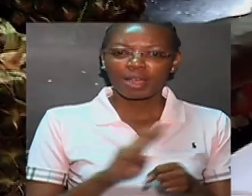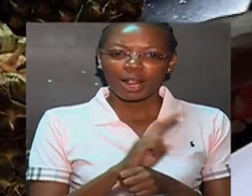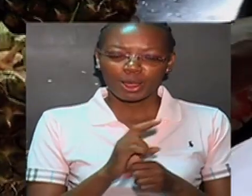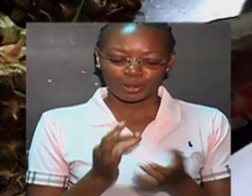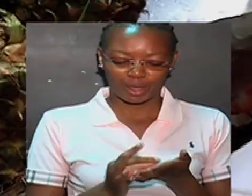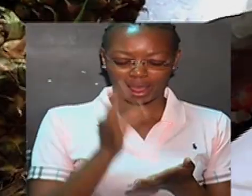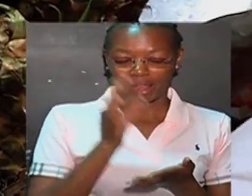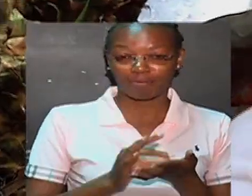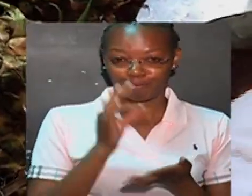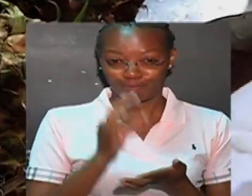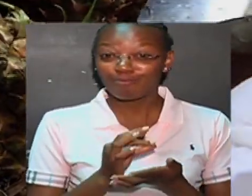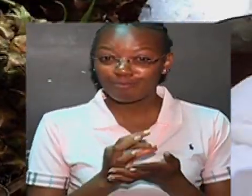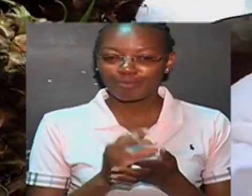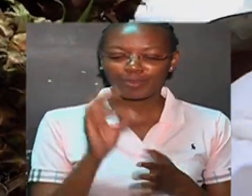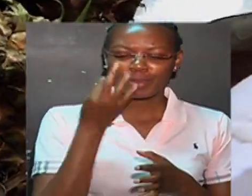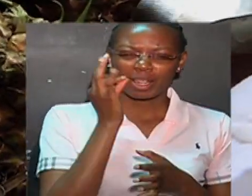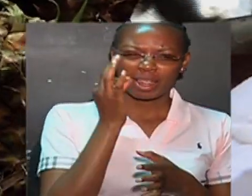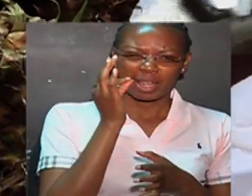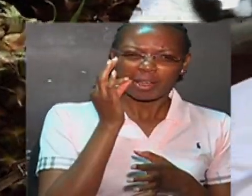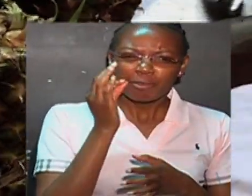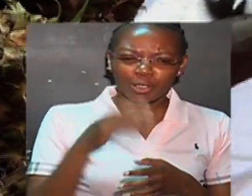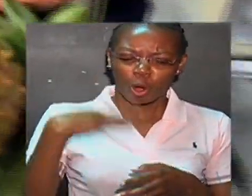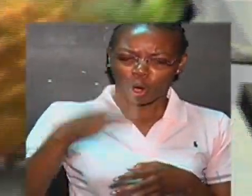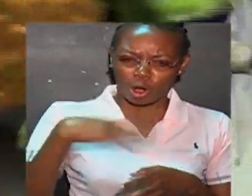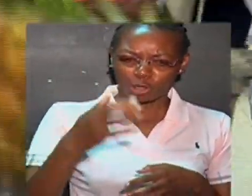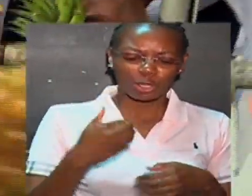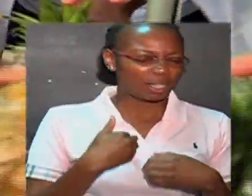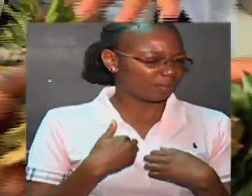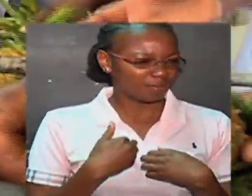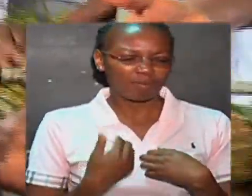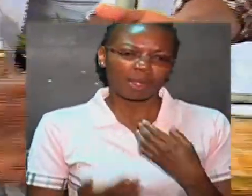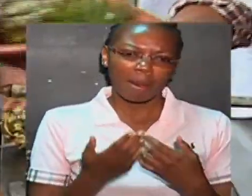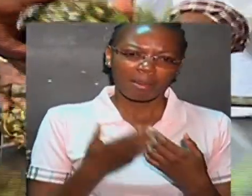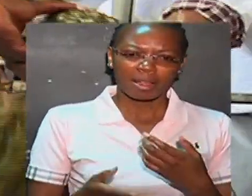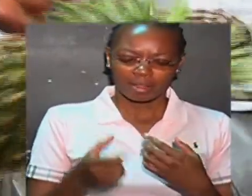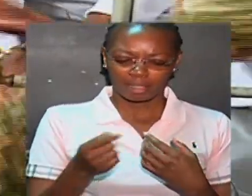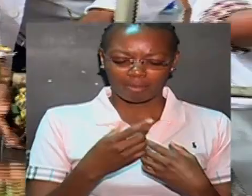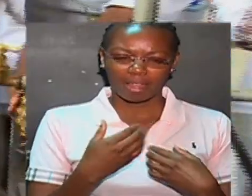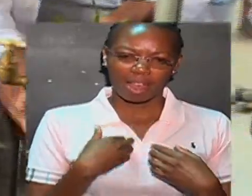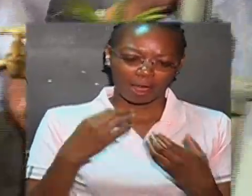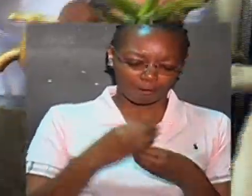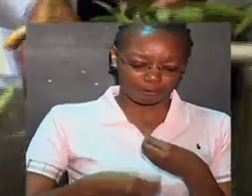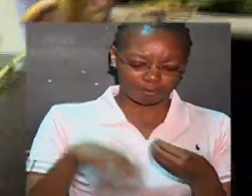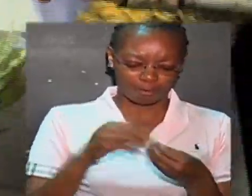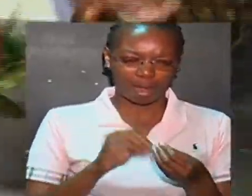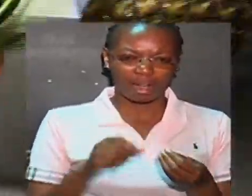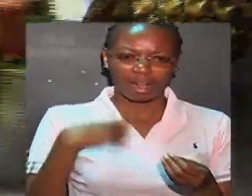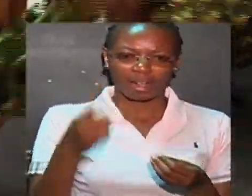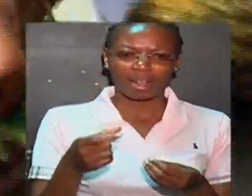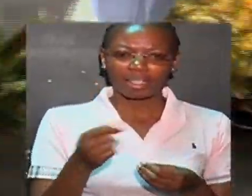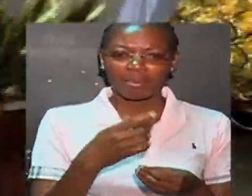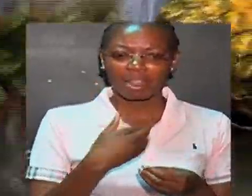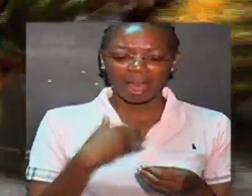mmoja. Matunda huwa ya msimu, na si kila msimu utapata matunda yote unayohitaji, lakini iwapo tunda